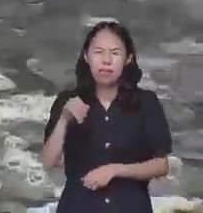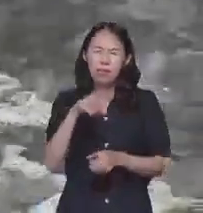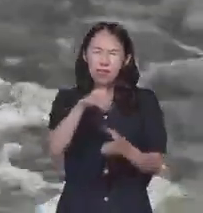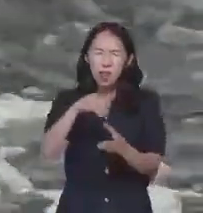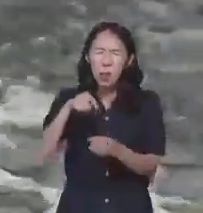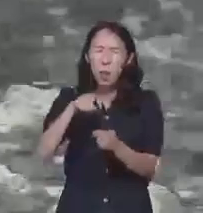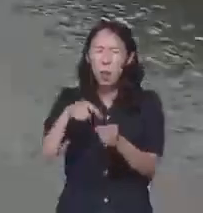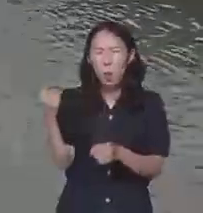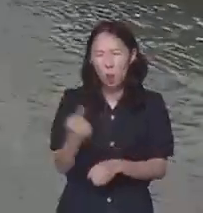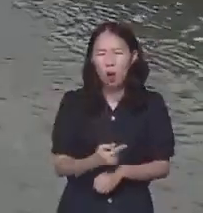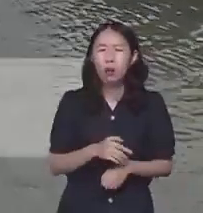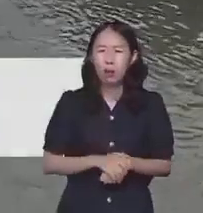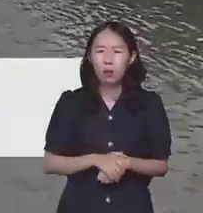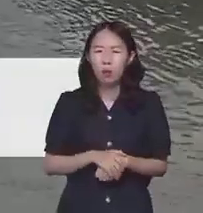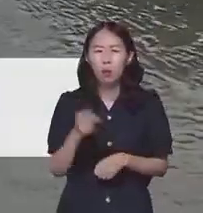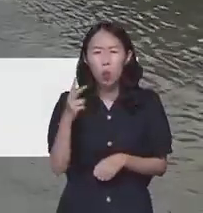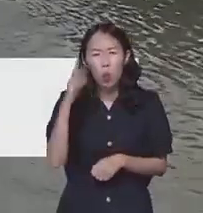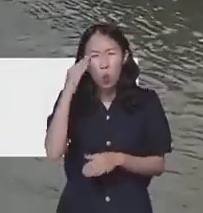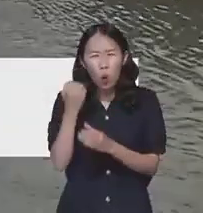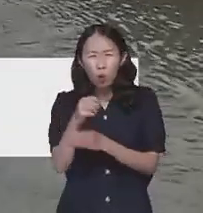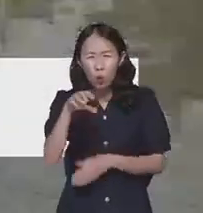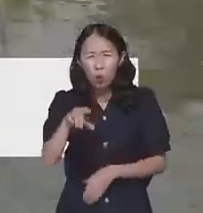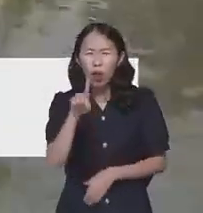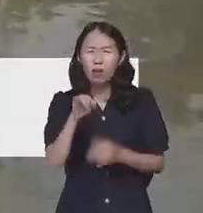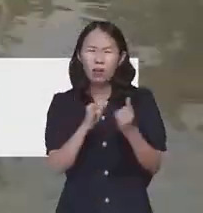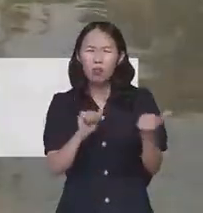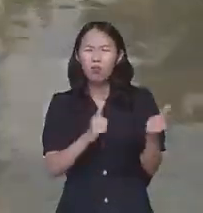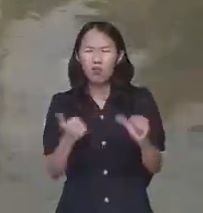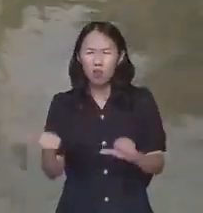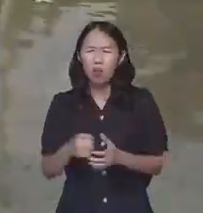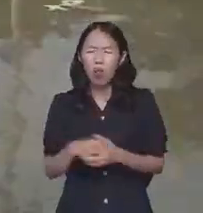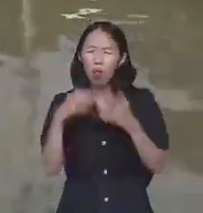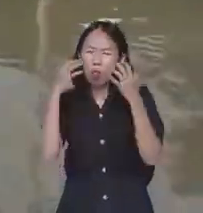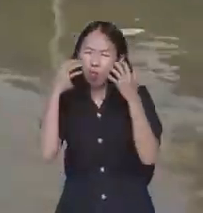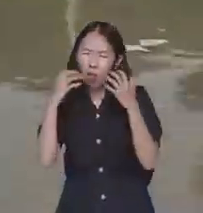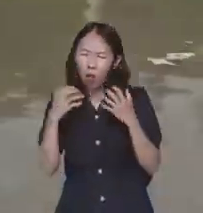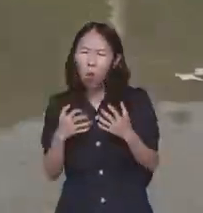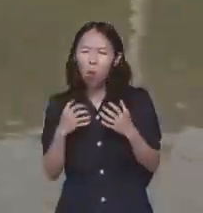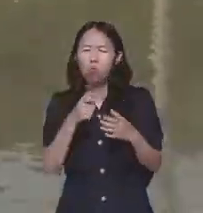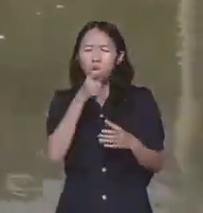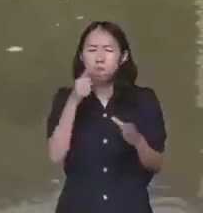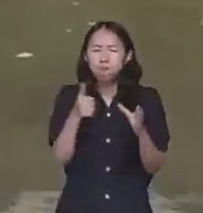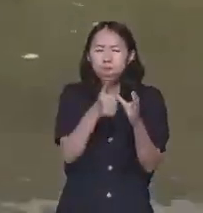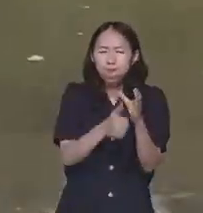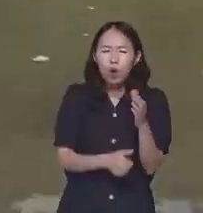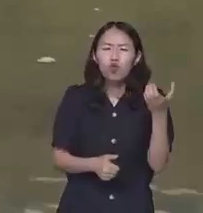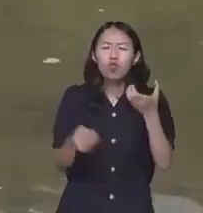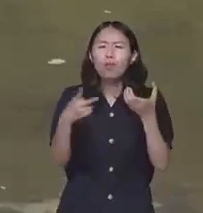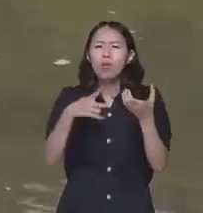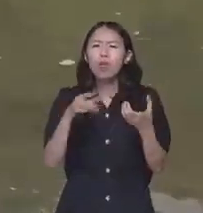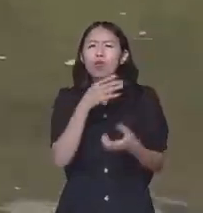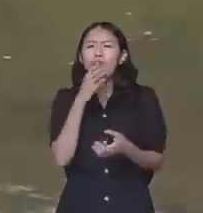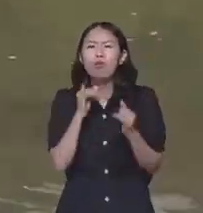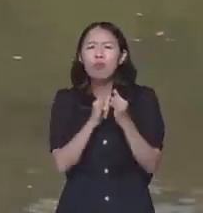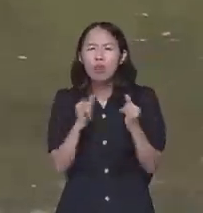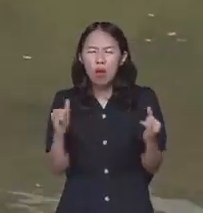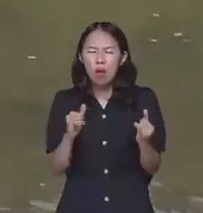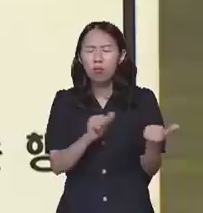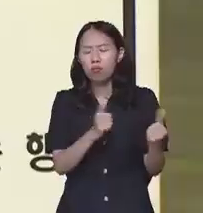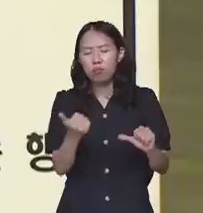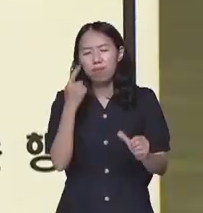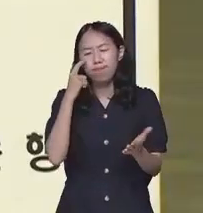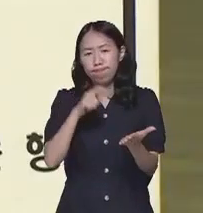7일 화순의 한 하천에서도 한 명이 숨졌습니다. 더위를 피해 이곳에 몸을 씻으러 들어간 90대 노인이 숨진 채